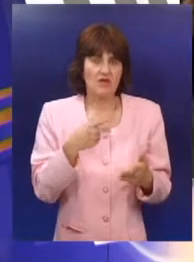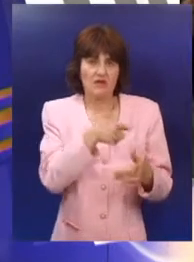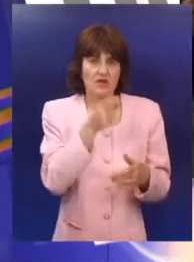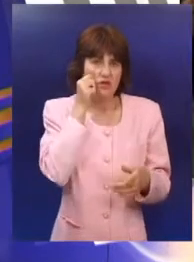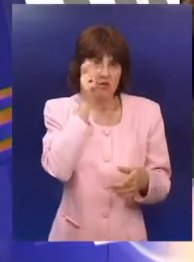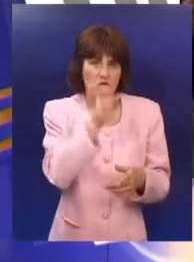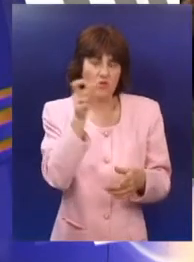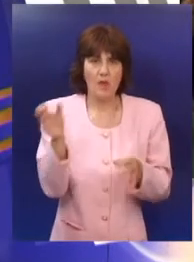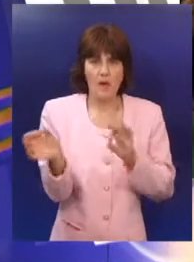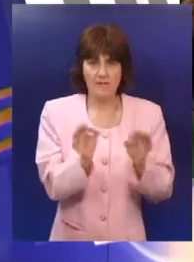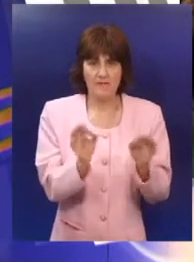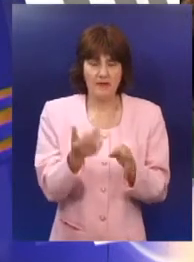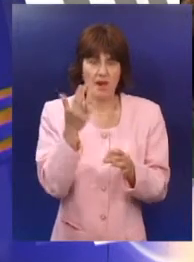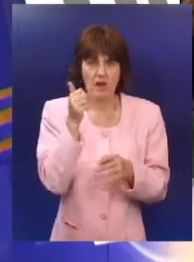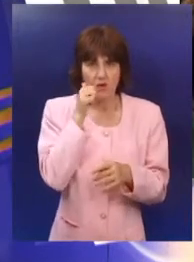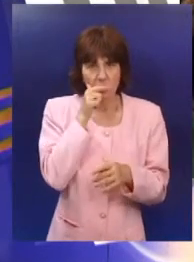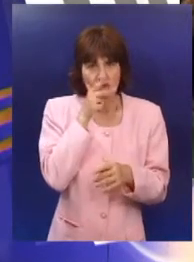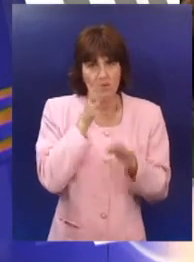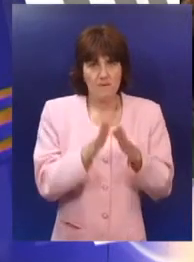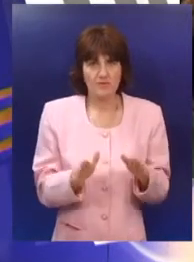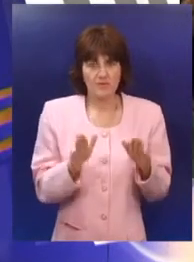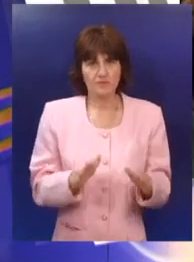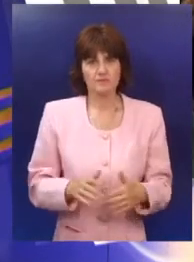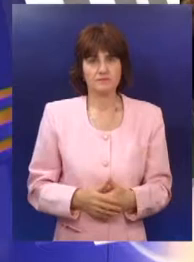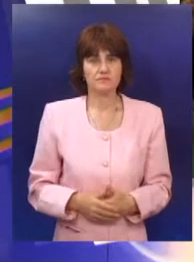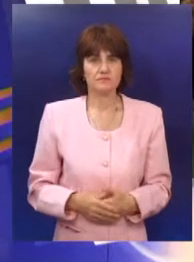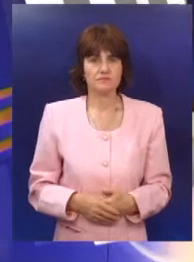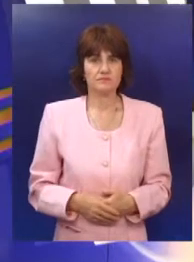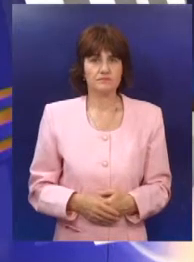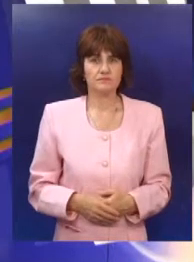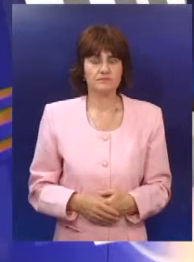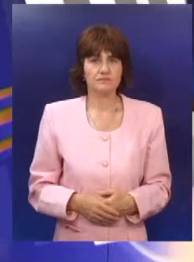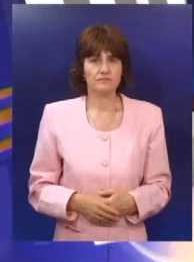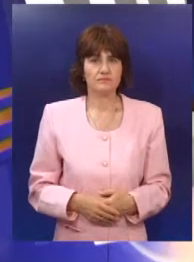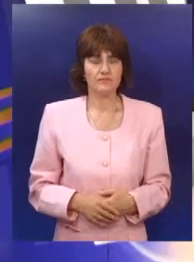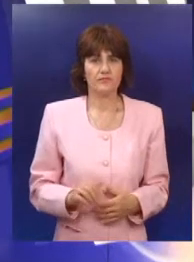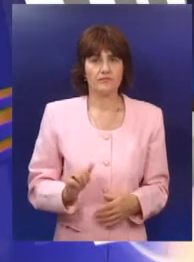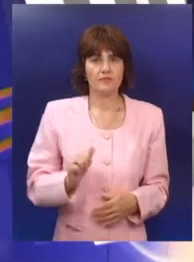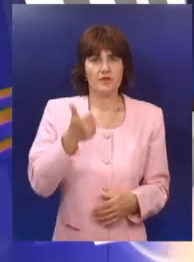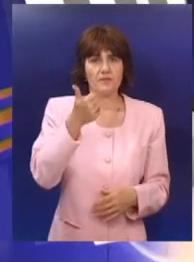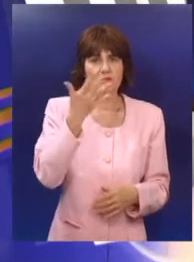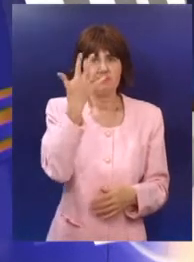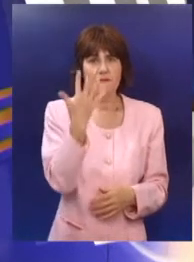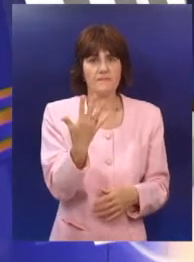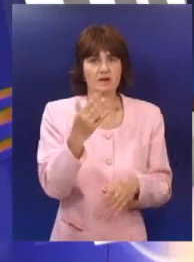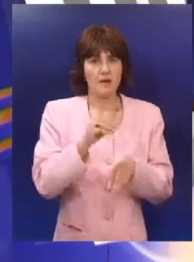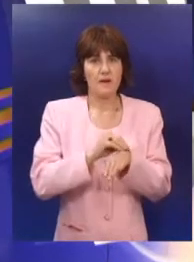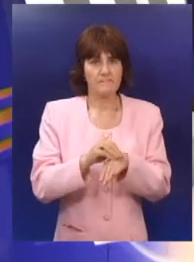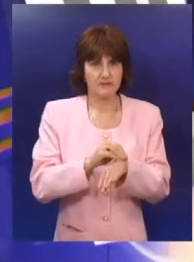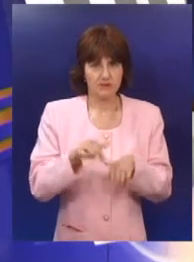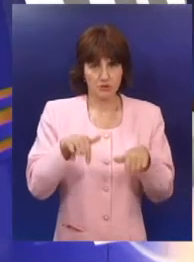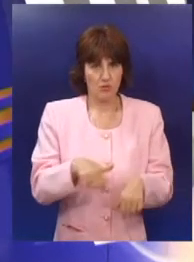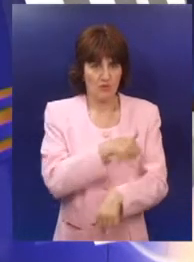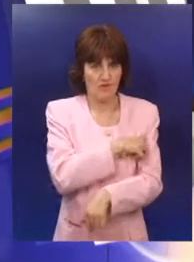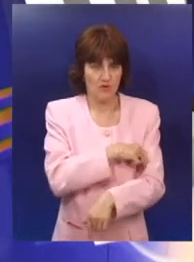na to priprema. To se ne dešava preko noći, već postepeno. Za prvih pet meseci 2012. godine